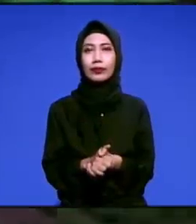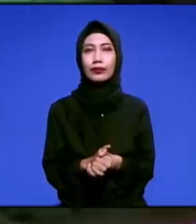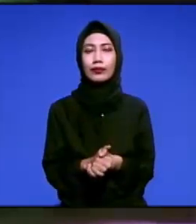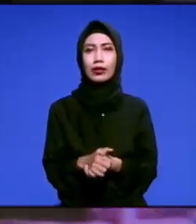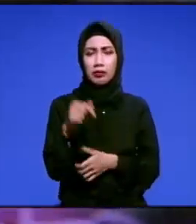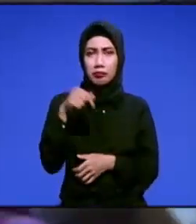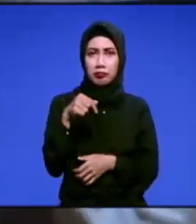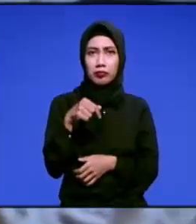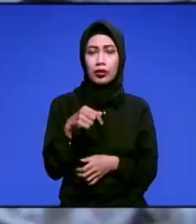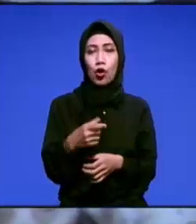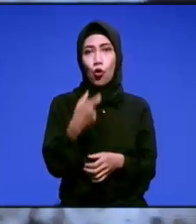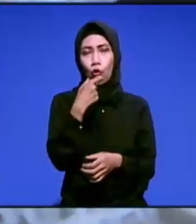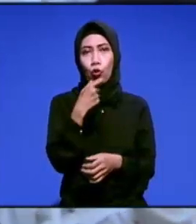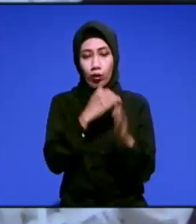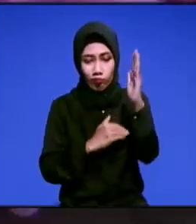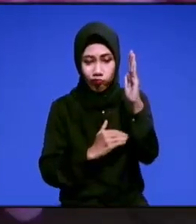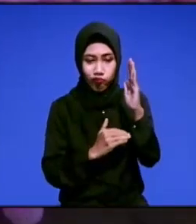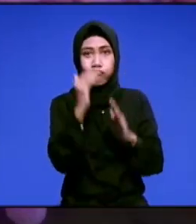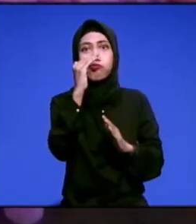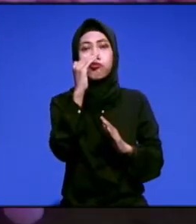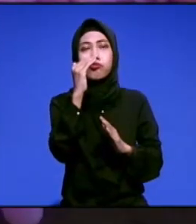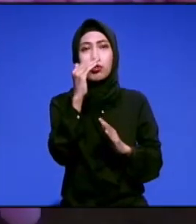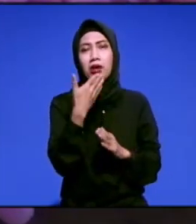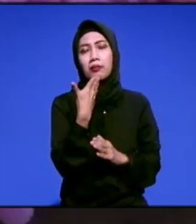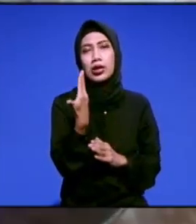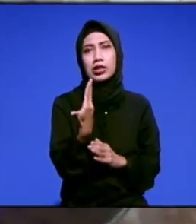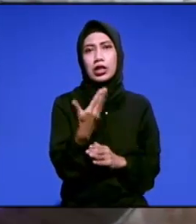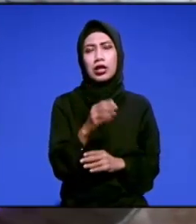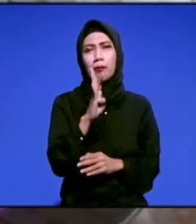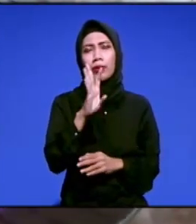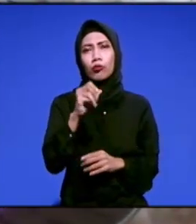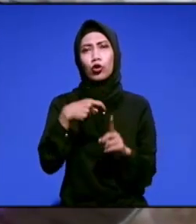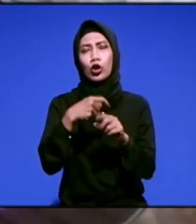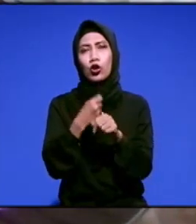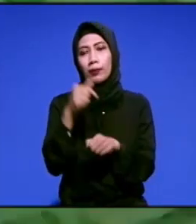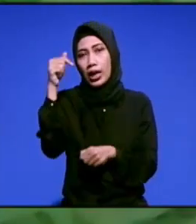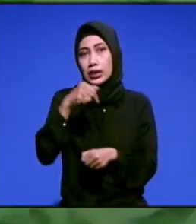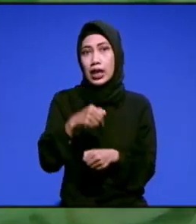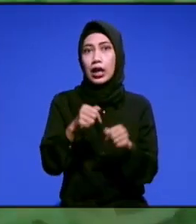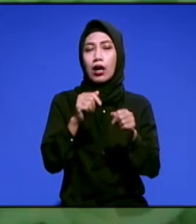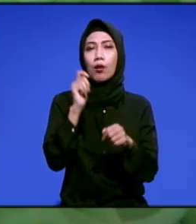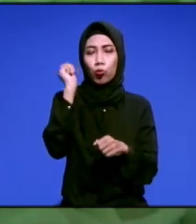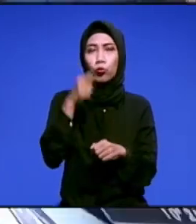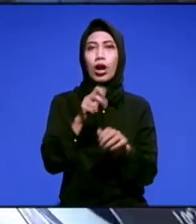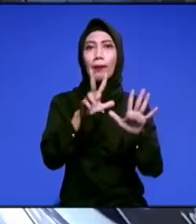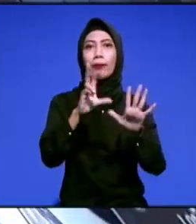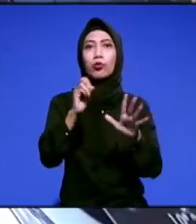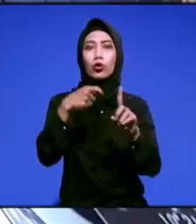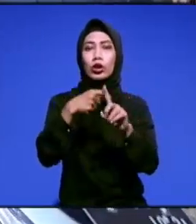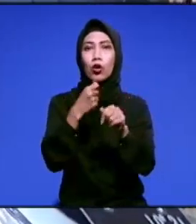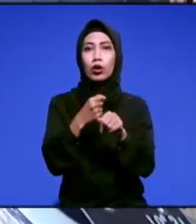permintaan kue patola justru melonjak tinggi dari biasanya hanya 40 Kg kini 80 kg